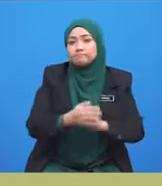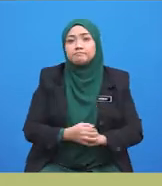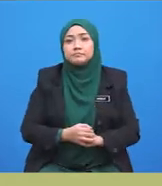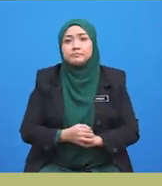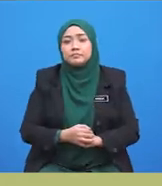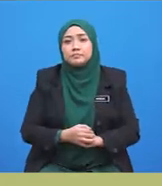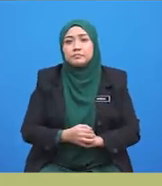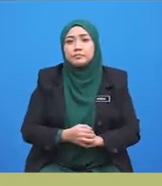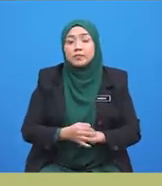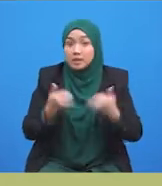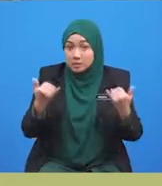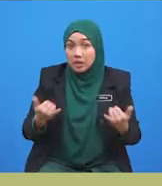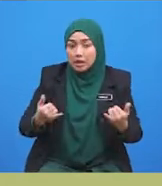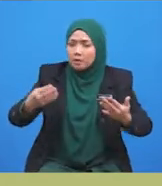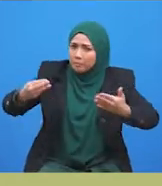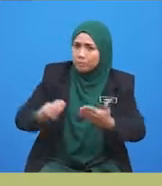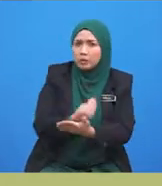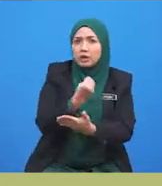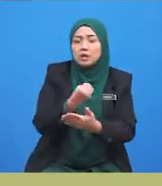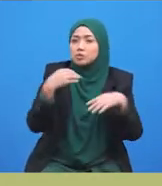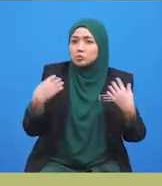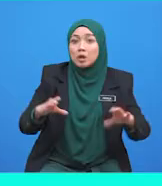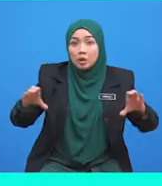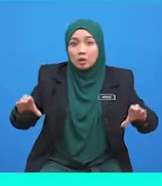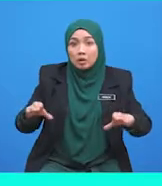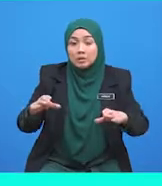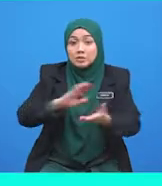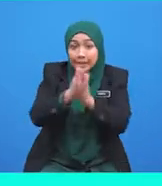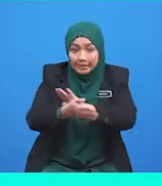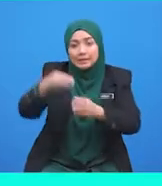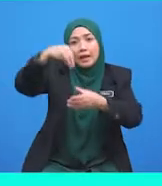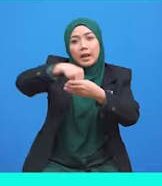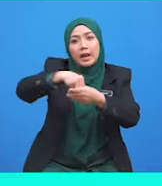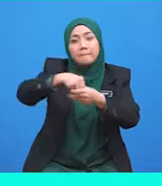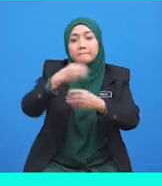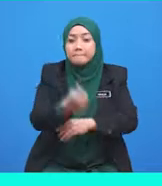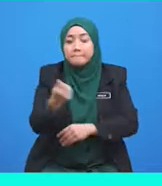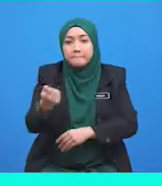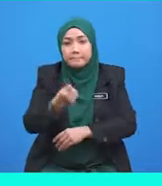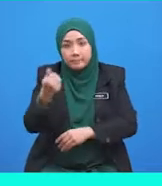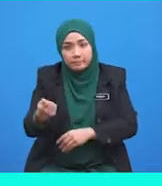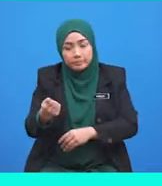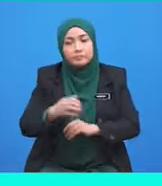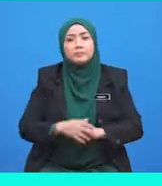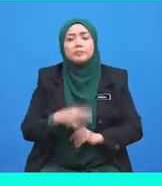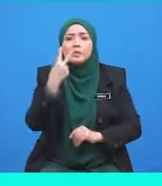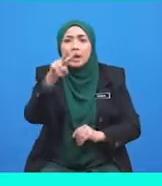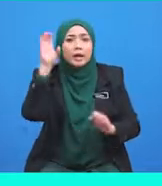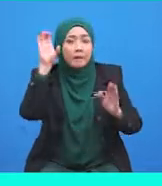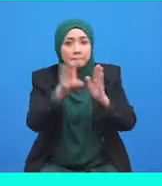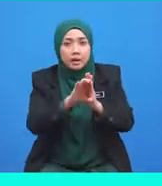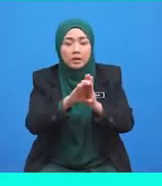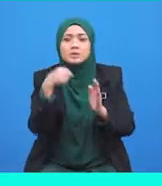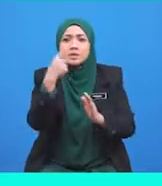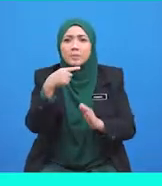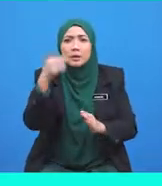sebenarnya, pemodenan sudah berlaku dalam peralatan. Cuba murid-murid lihat gambar ini. Siapa boleh